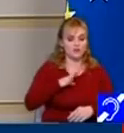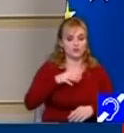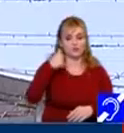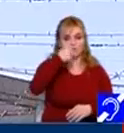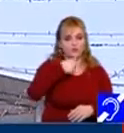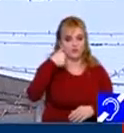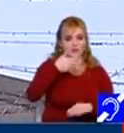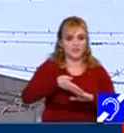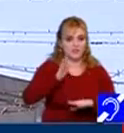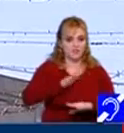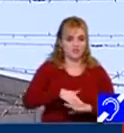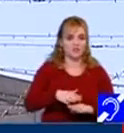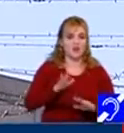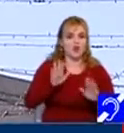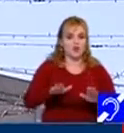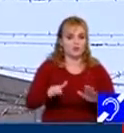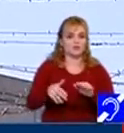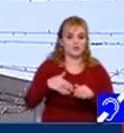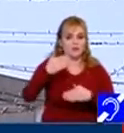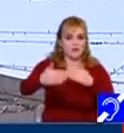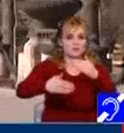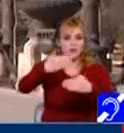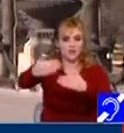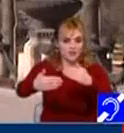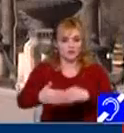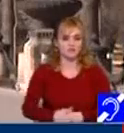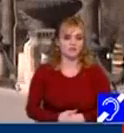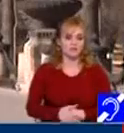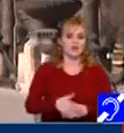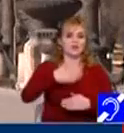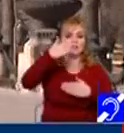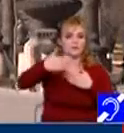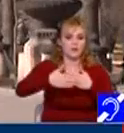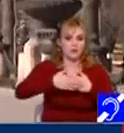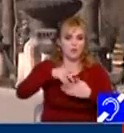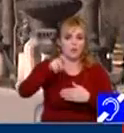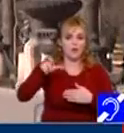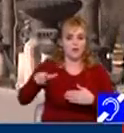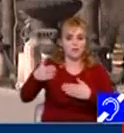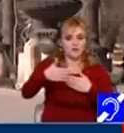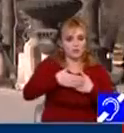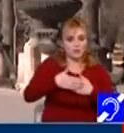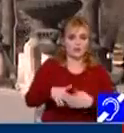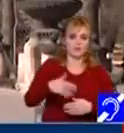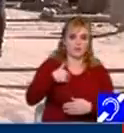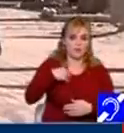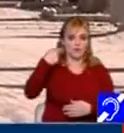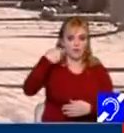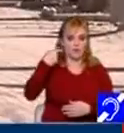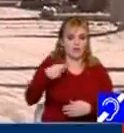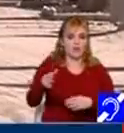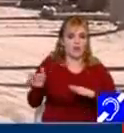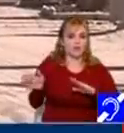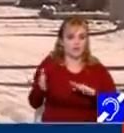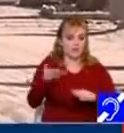regresului, un an care, în loc să mergem înainte, să apropiem mai mult cetățenii de noi, partenerii de noi, după